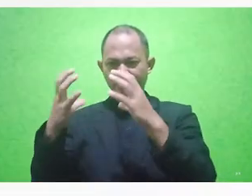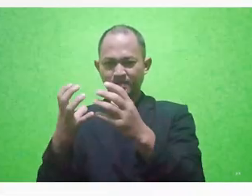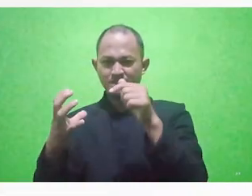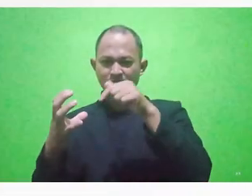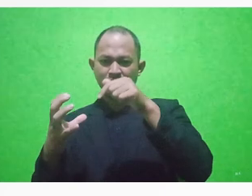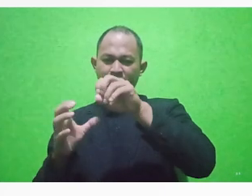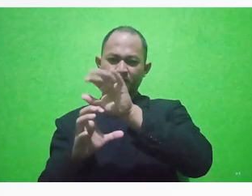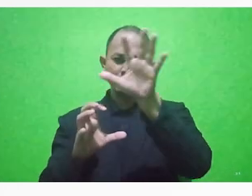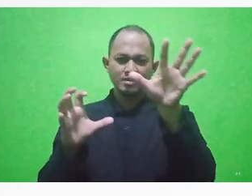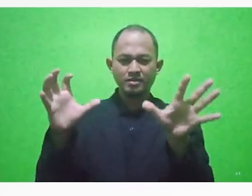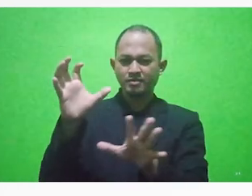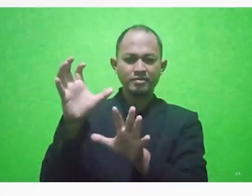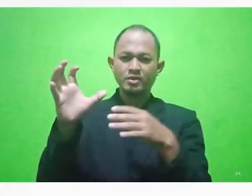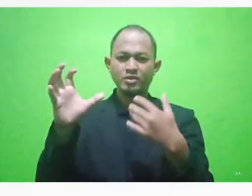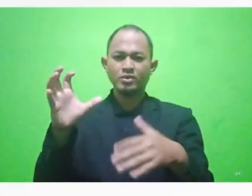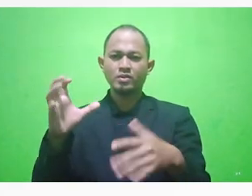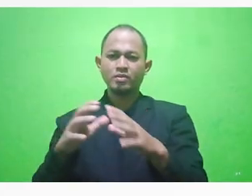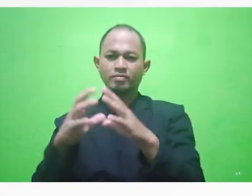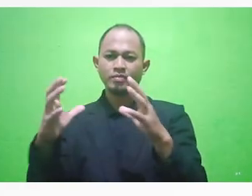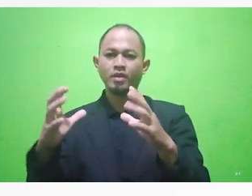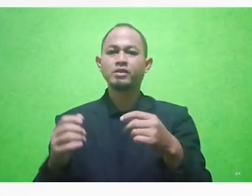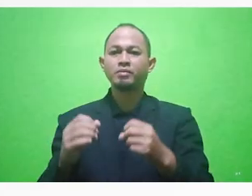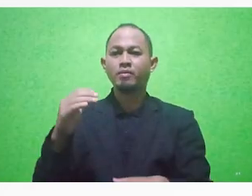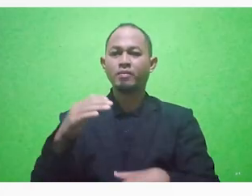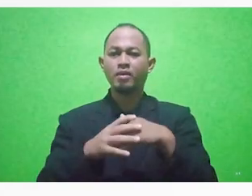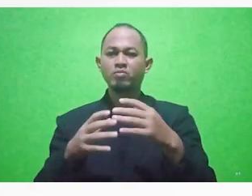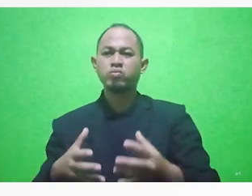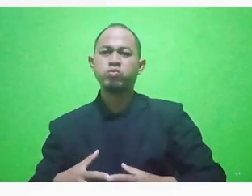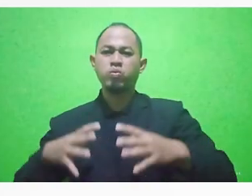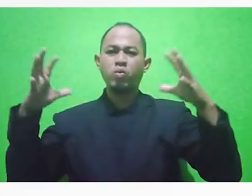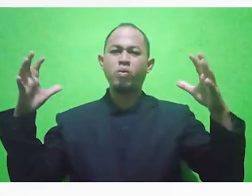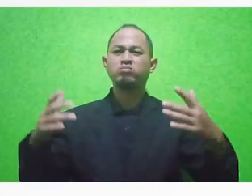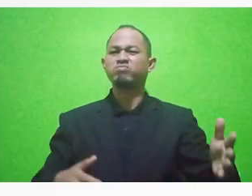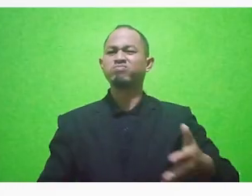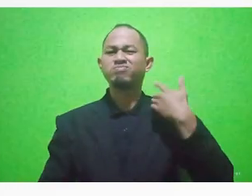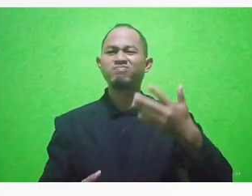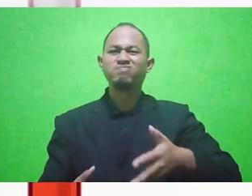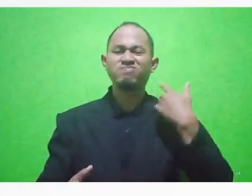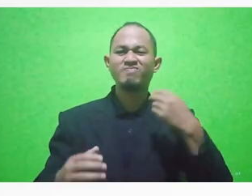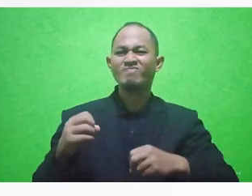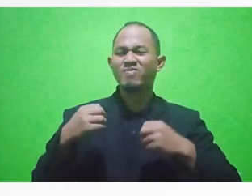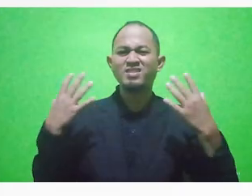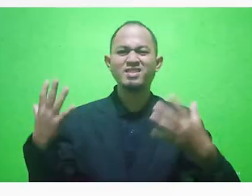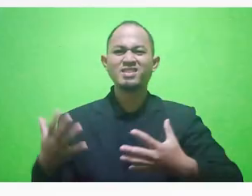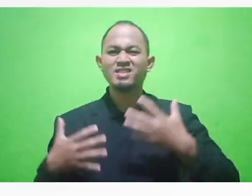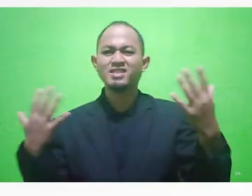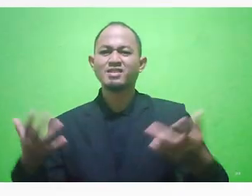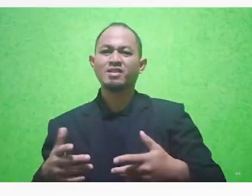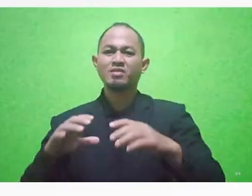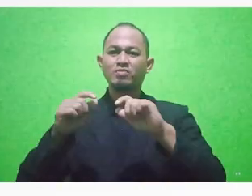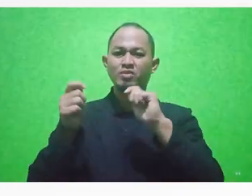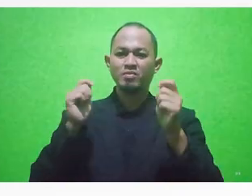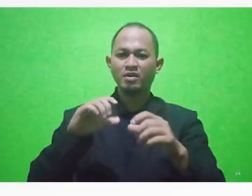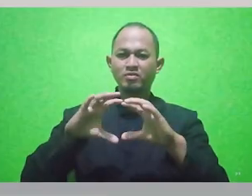suhu global. Ibarat mengenakan baju, semakin banyak yang kita kenakan akan semakin panas. Perubahan iklim terjadi di